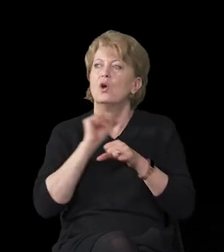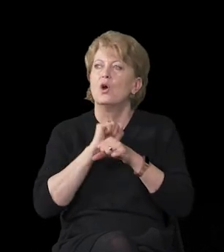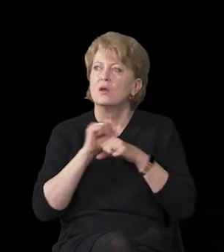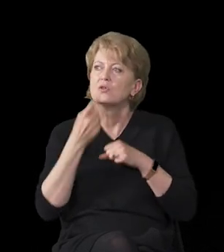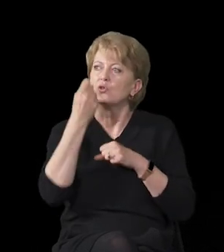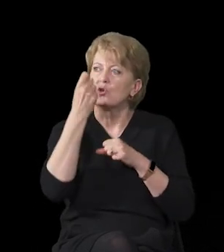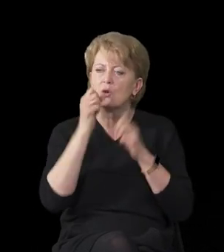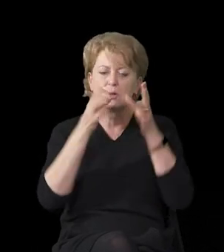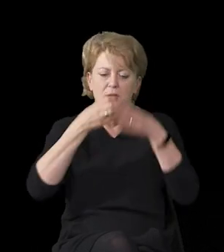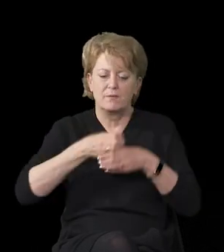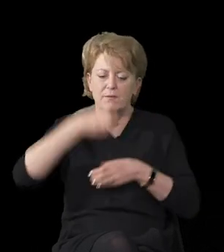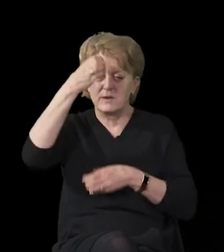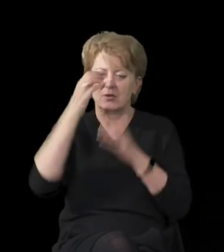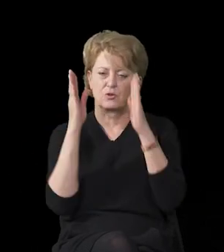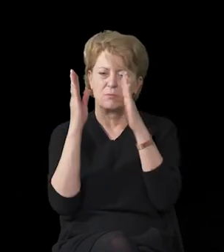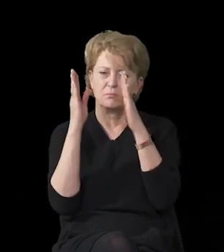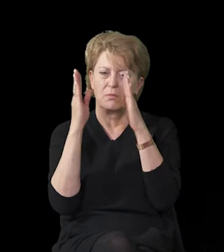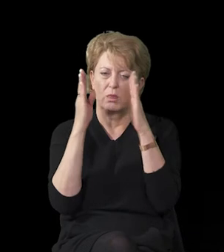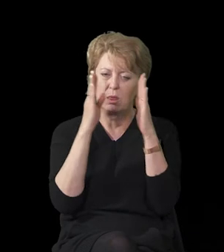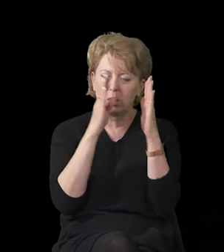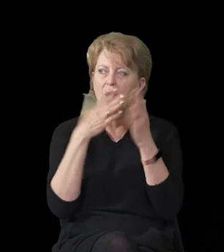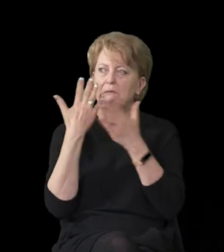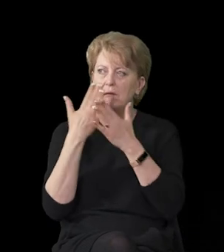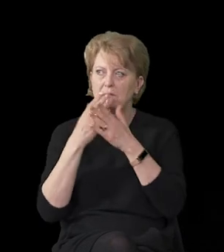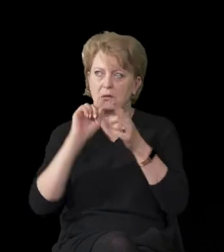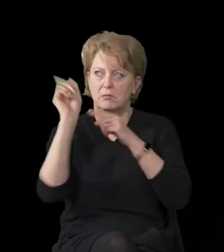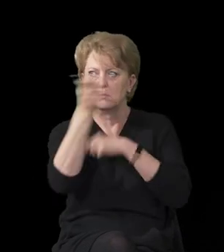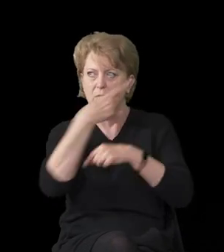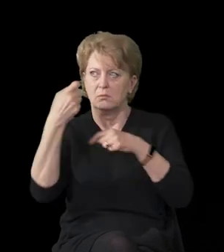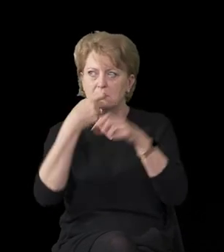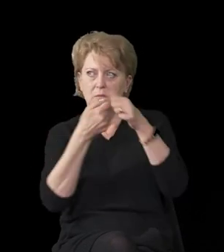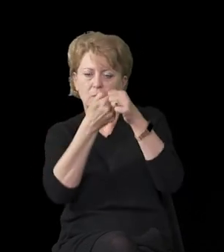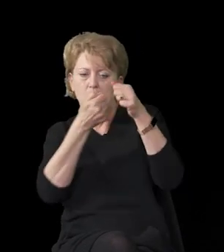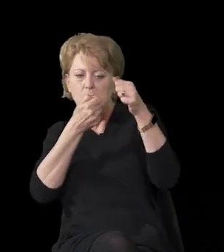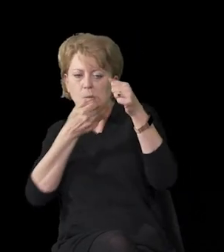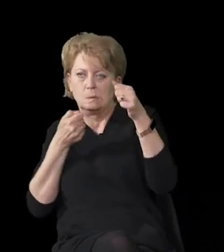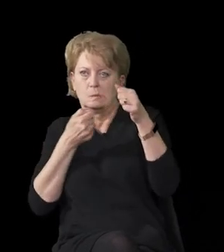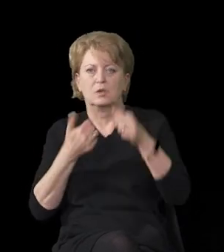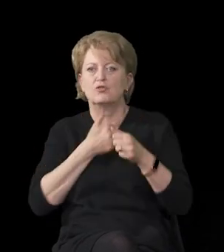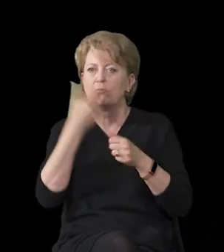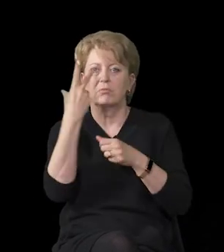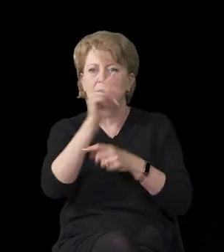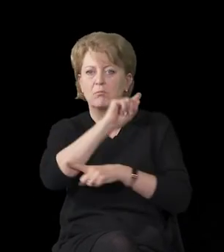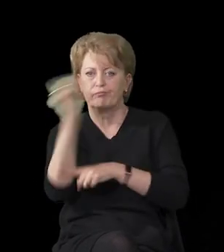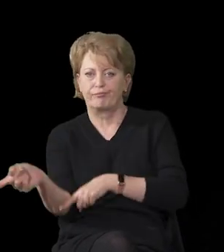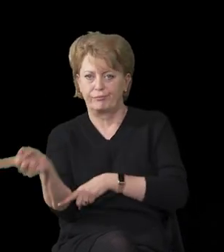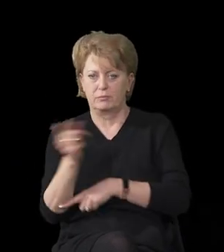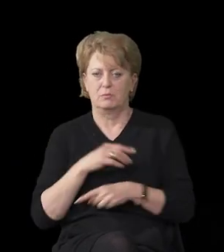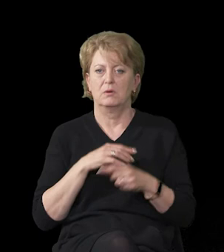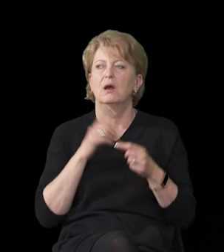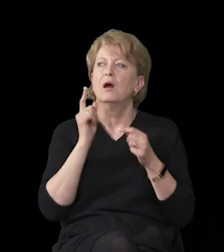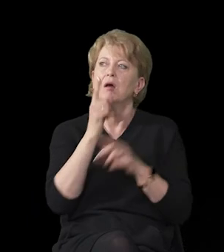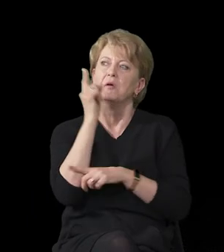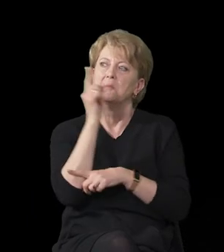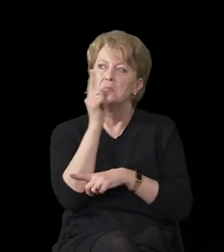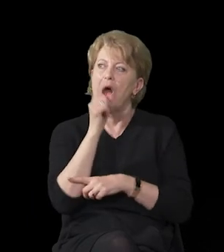dlatego odciągi stabilizują jej pozycję. Natomiast to, co bardzo ważne, to jakby te reliefy,